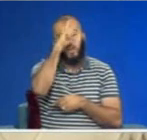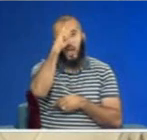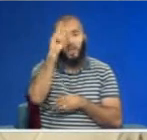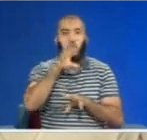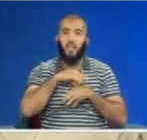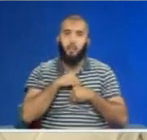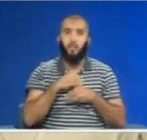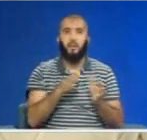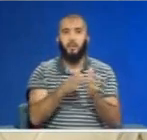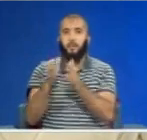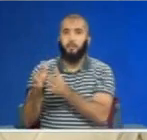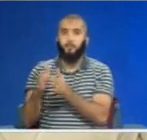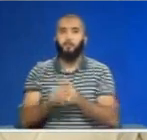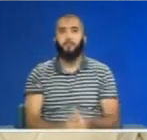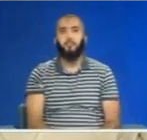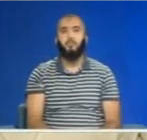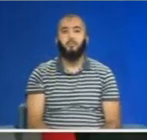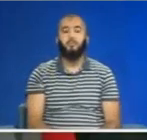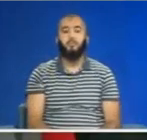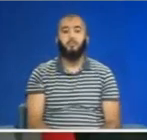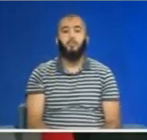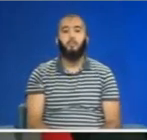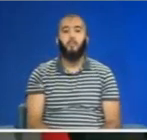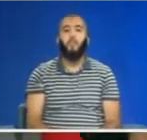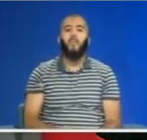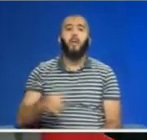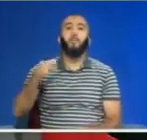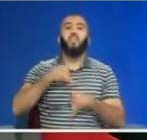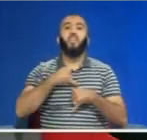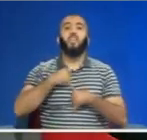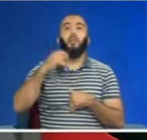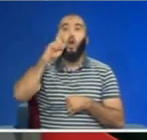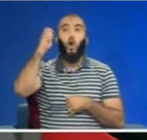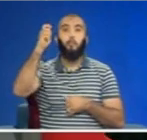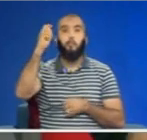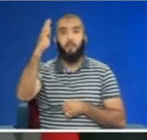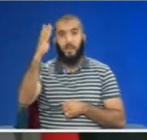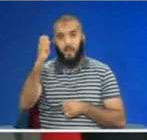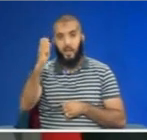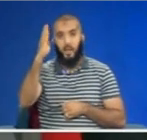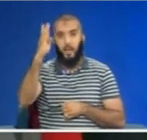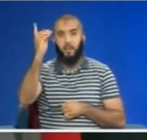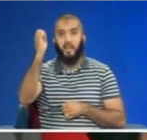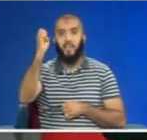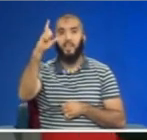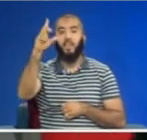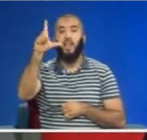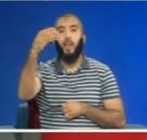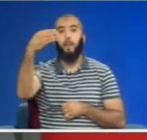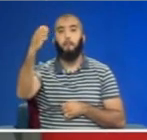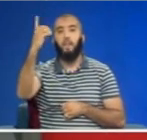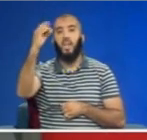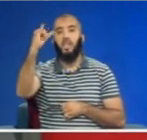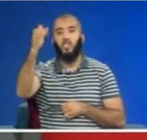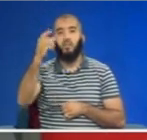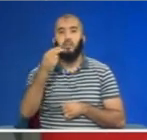إن شاء الله. طيب عبد المجيد من ولاية جيجل يقول أن الأب مات العام الماضي رحمه الله، وكتب قطعة